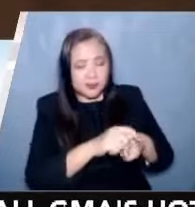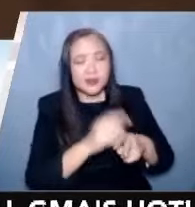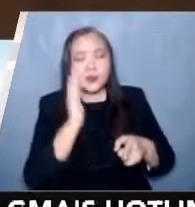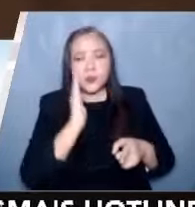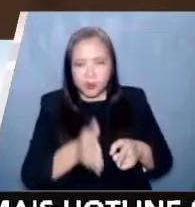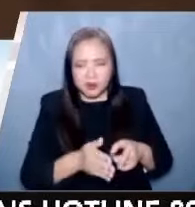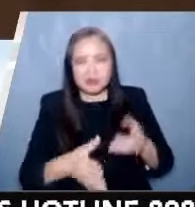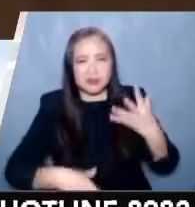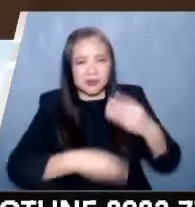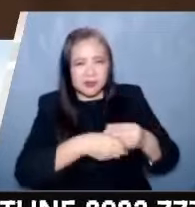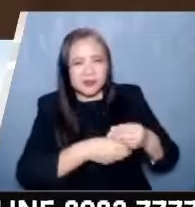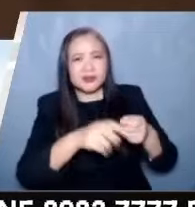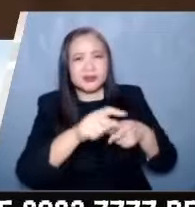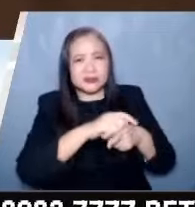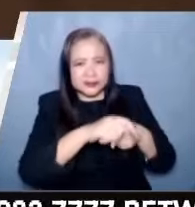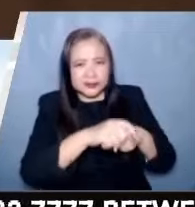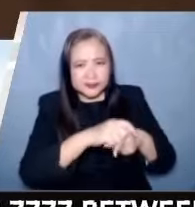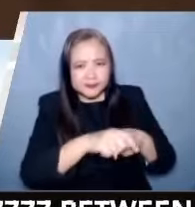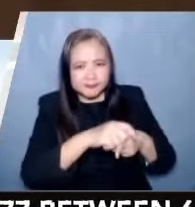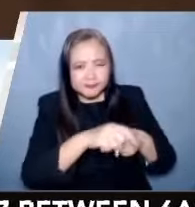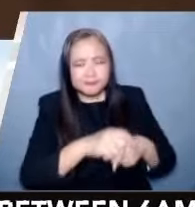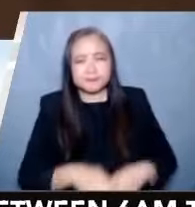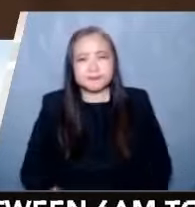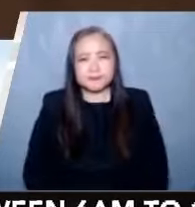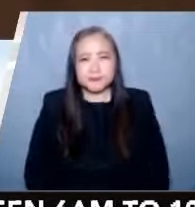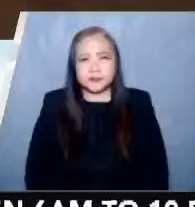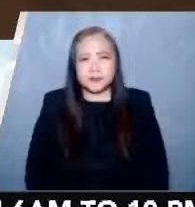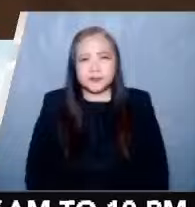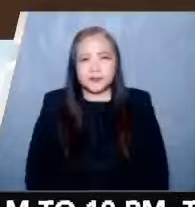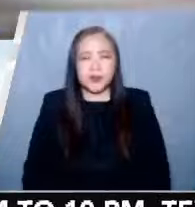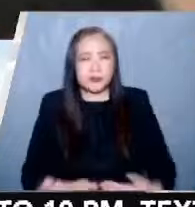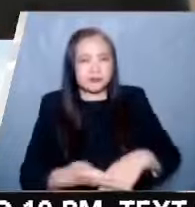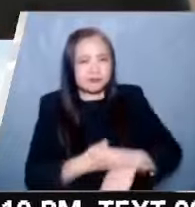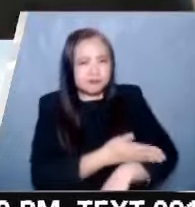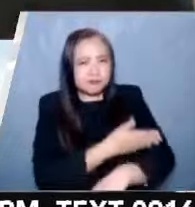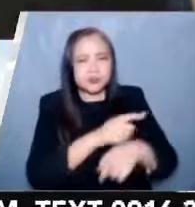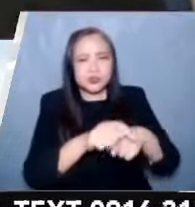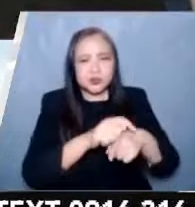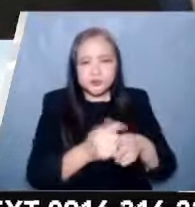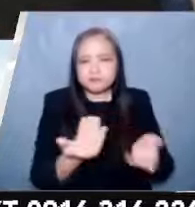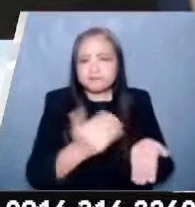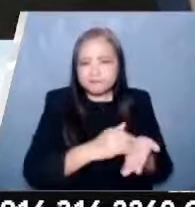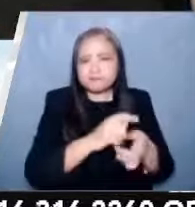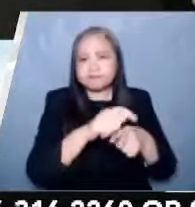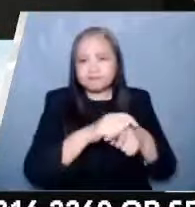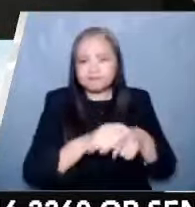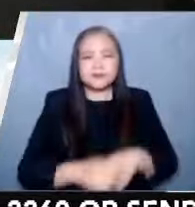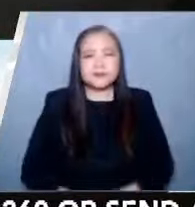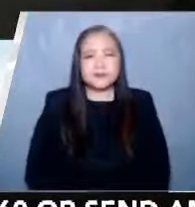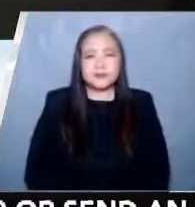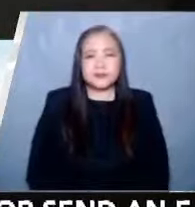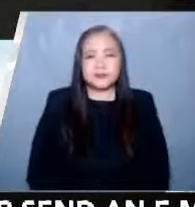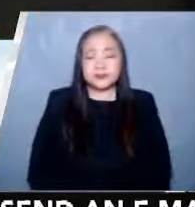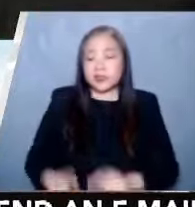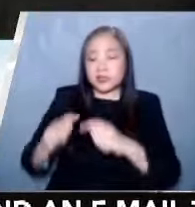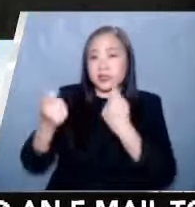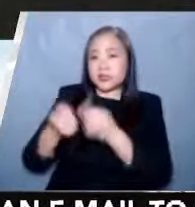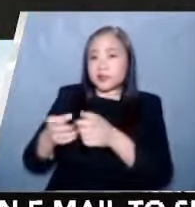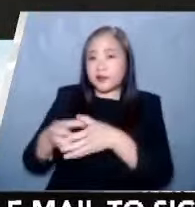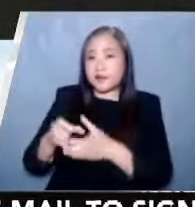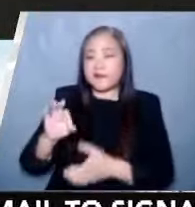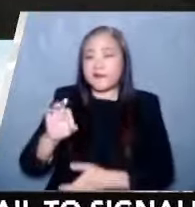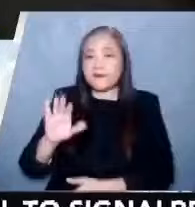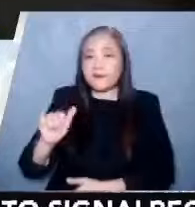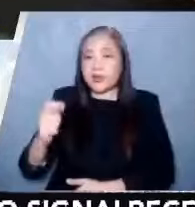sasamahan namin ng training, upskilling, retraining. Ang fact-finding team naman ng COMELEC nagsadya sa